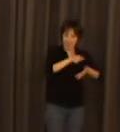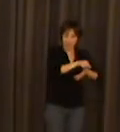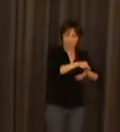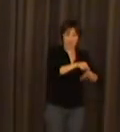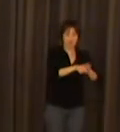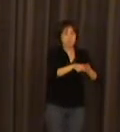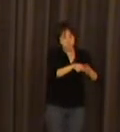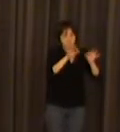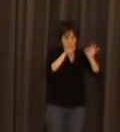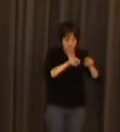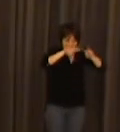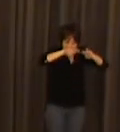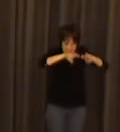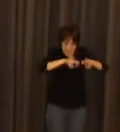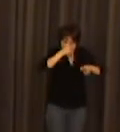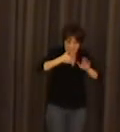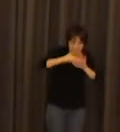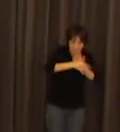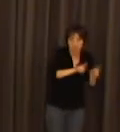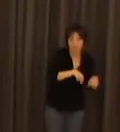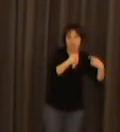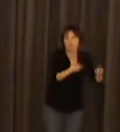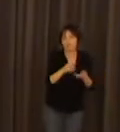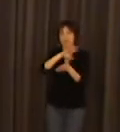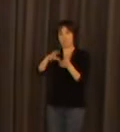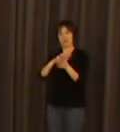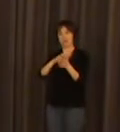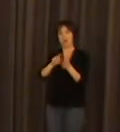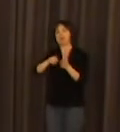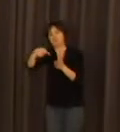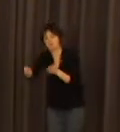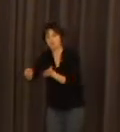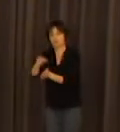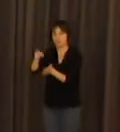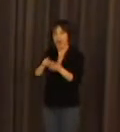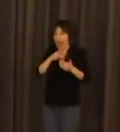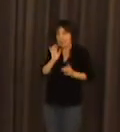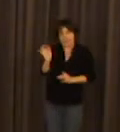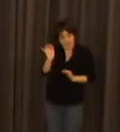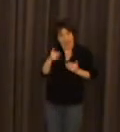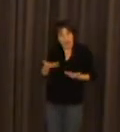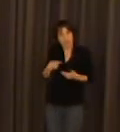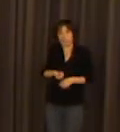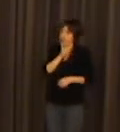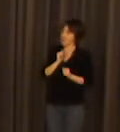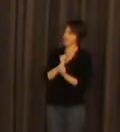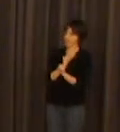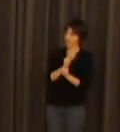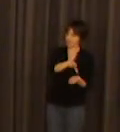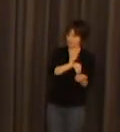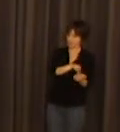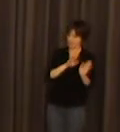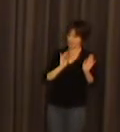gramàtica i un diccionari a partir d'aquest corpus. És veritat, encara treballem amb el corpus i encara falta. A mi